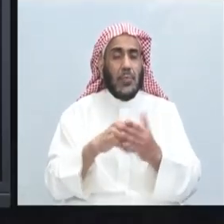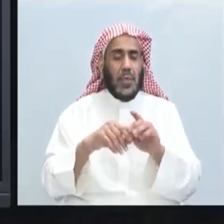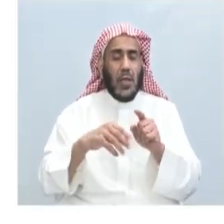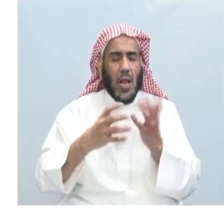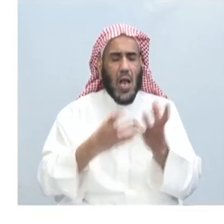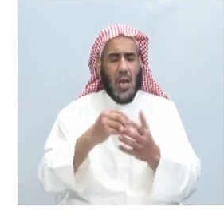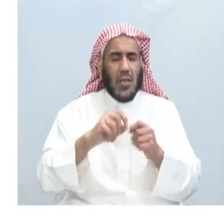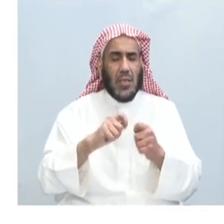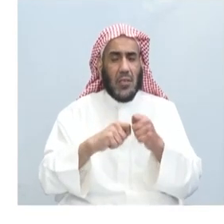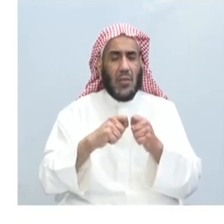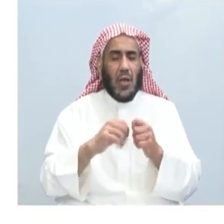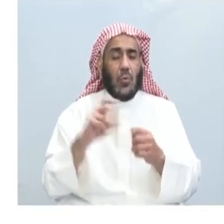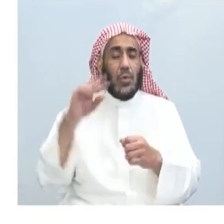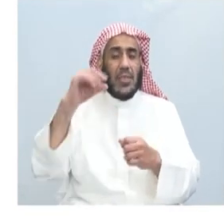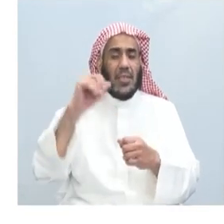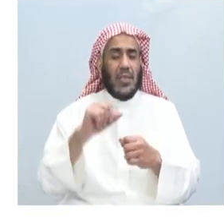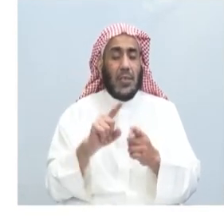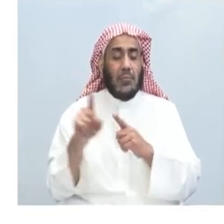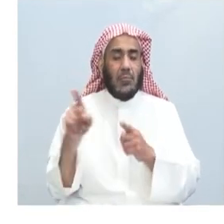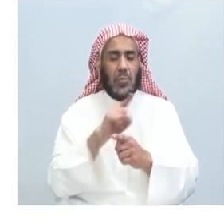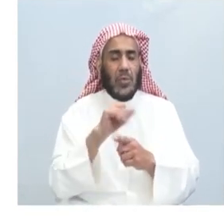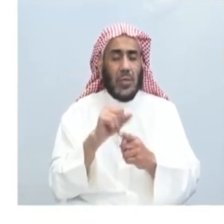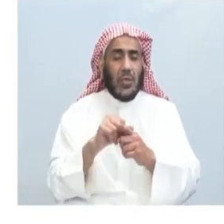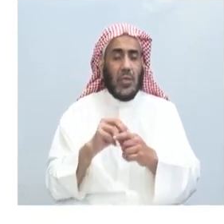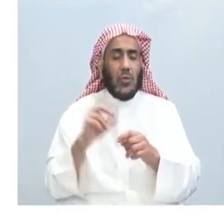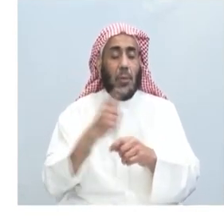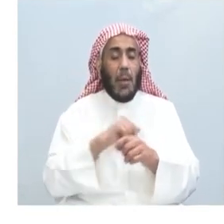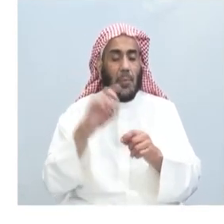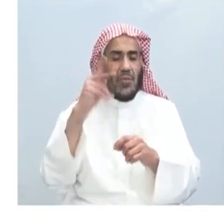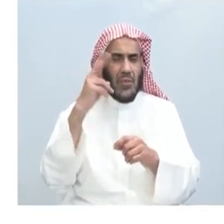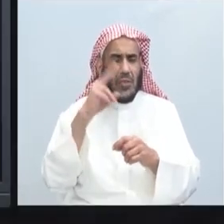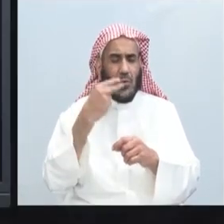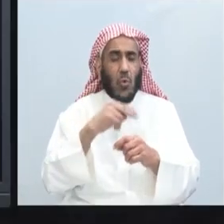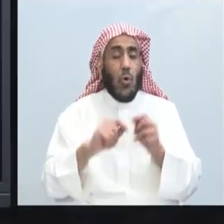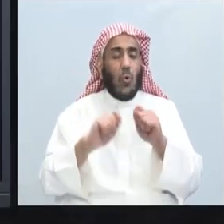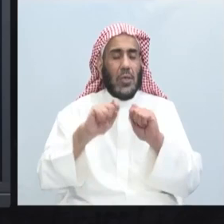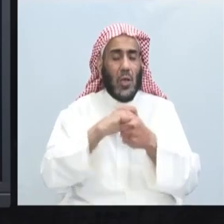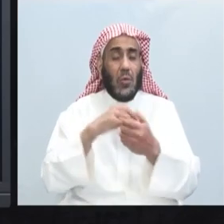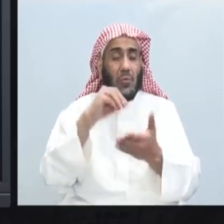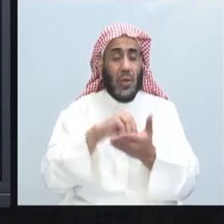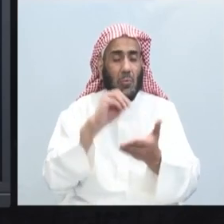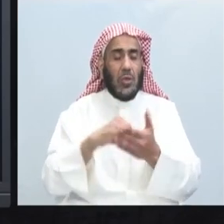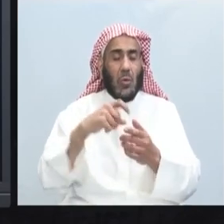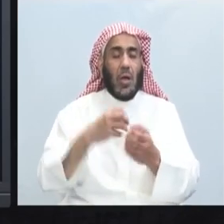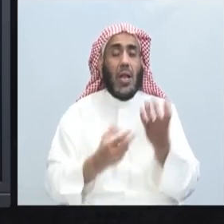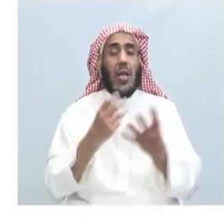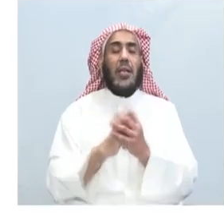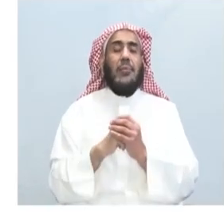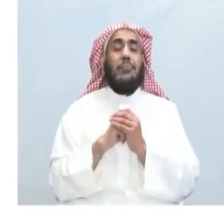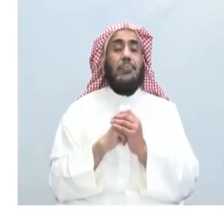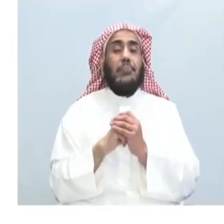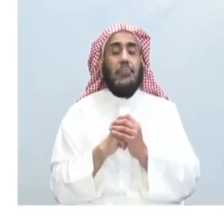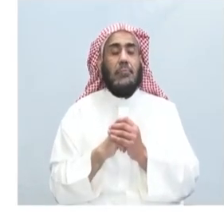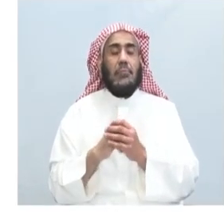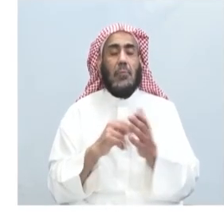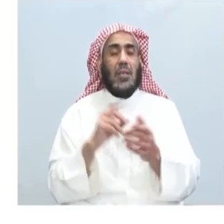للتفاعل او الدلتا اتش ار اكسين هو حراره التفاعل كذلك يسمى هو التغير في المحتوى الحراري